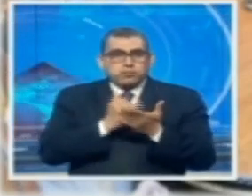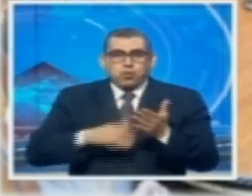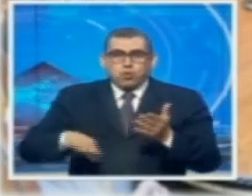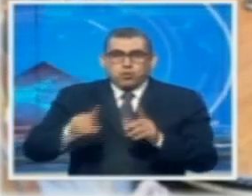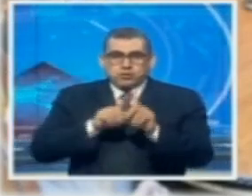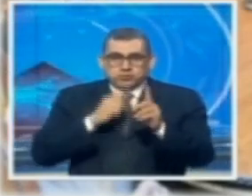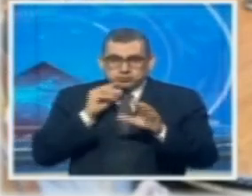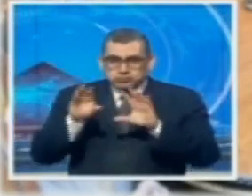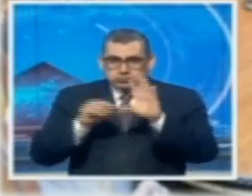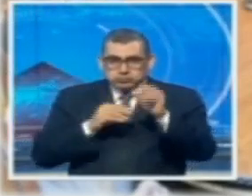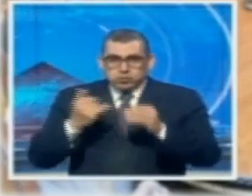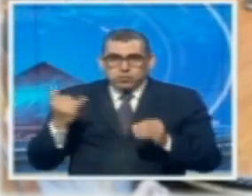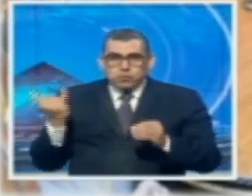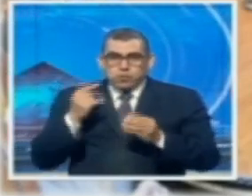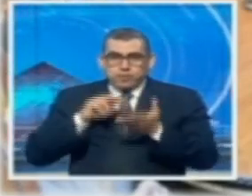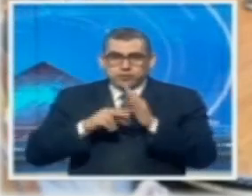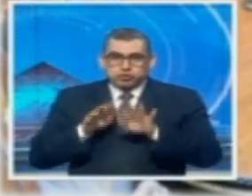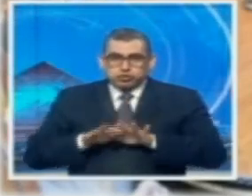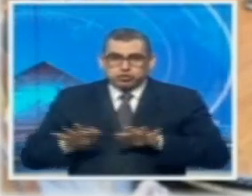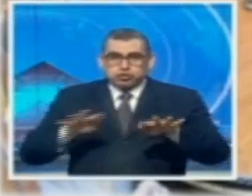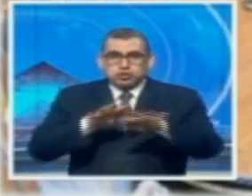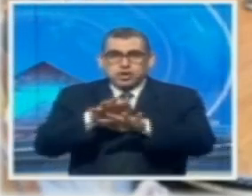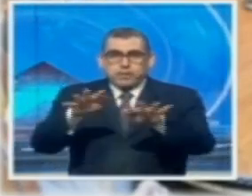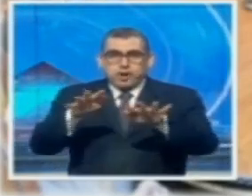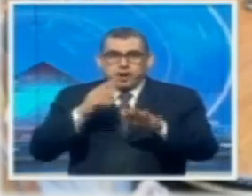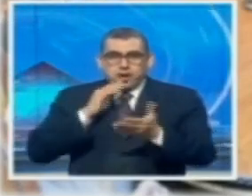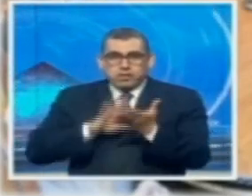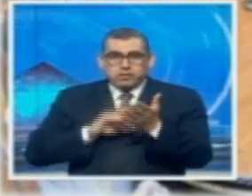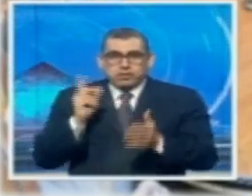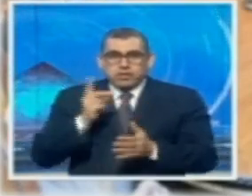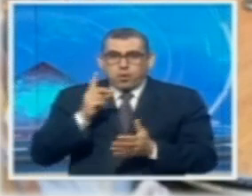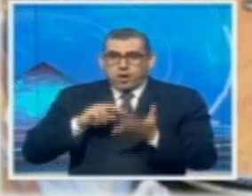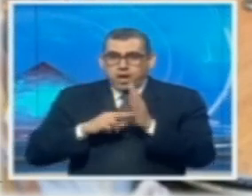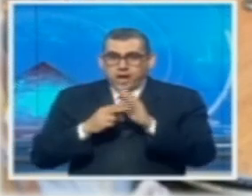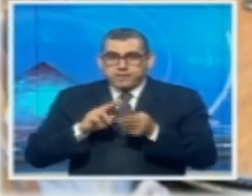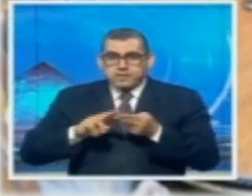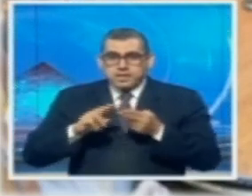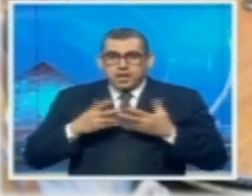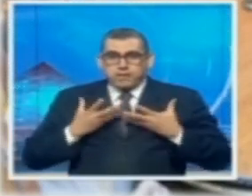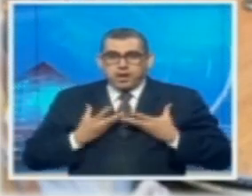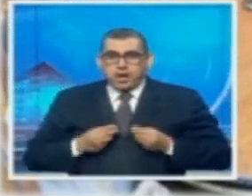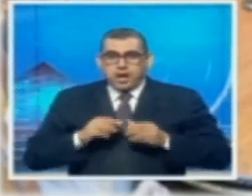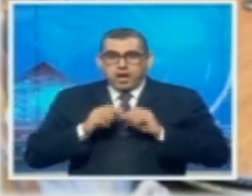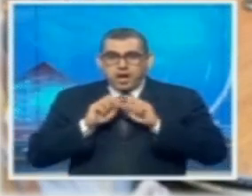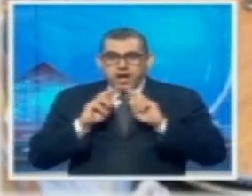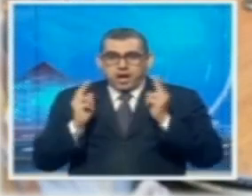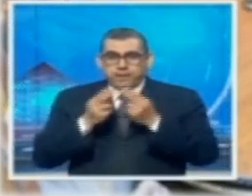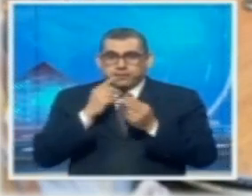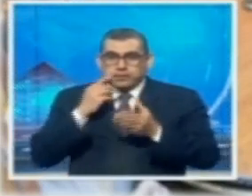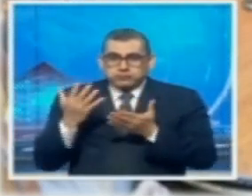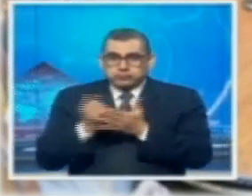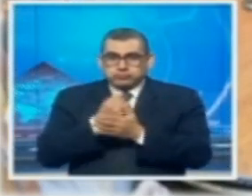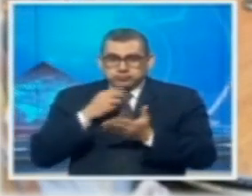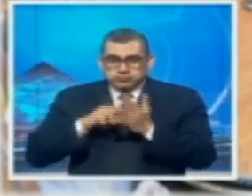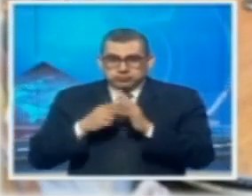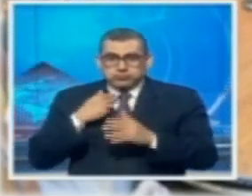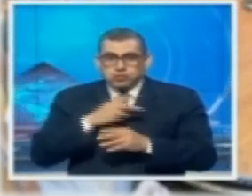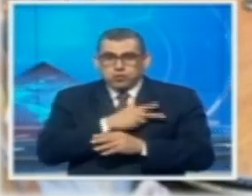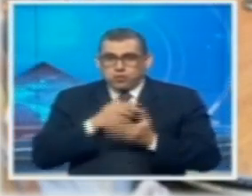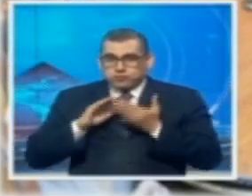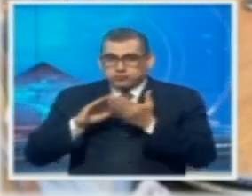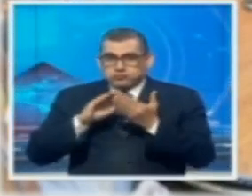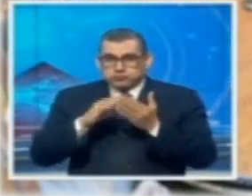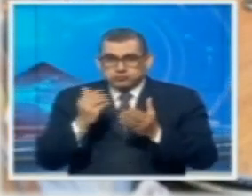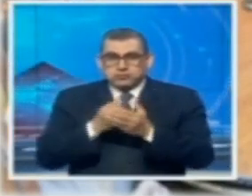الاستغلال الأمثل من الشبكة الوطنية للطوارئ والسلامة العامة التي تهدف إلى تسخير إمكانات الدولة